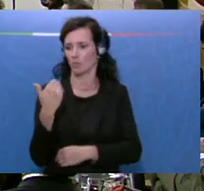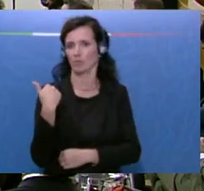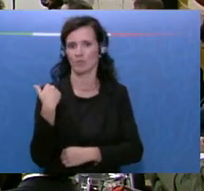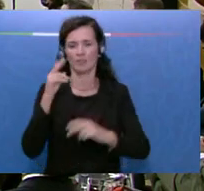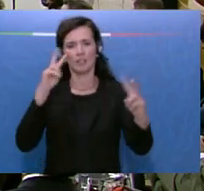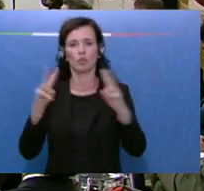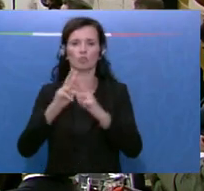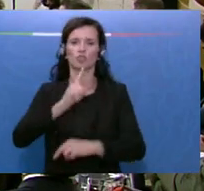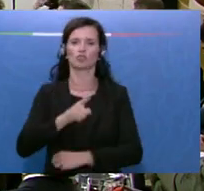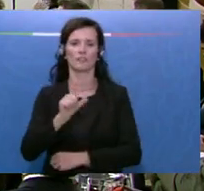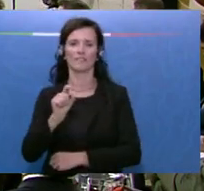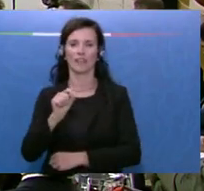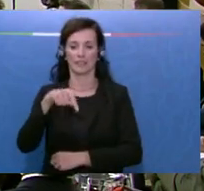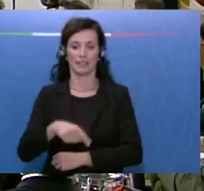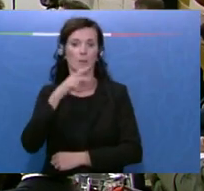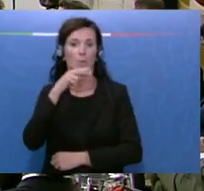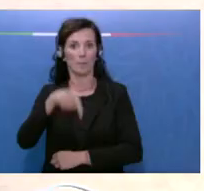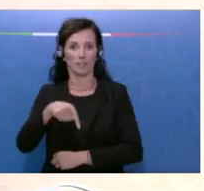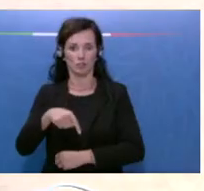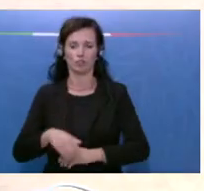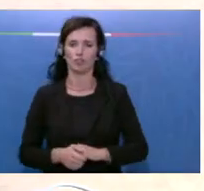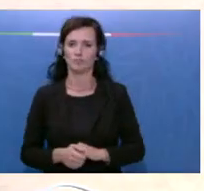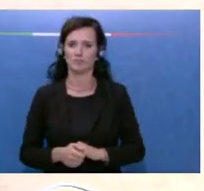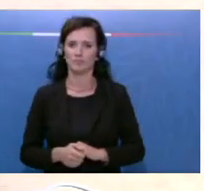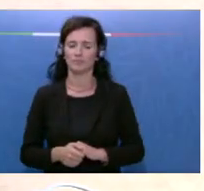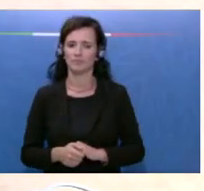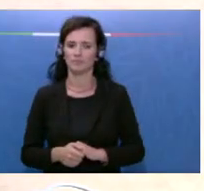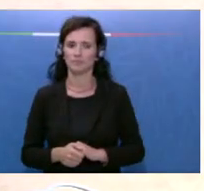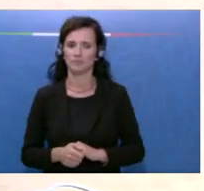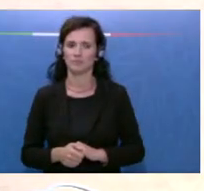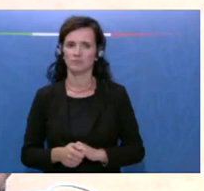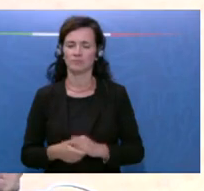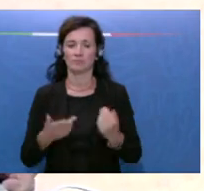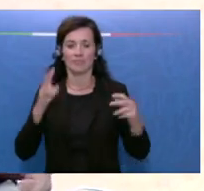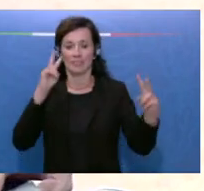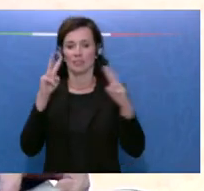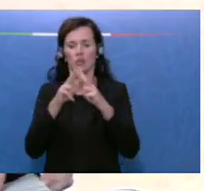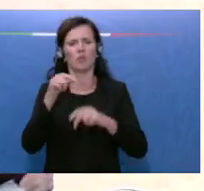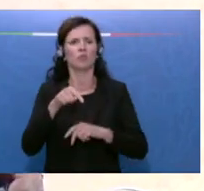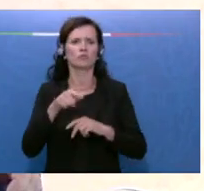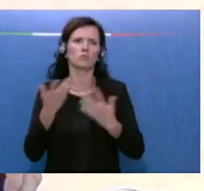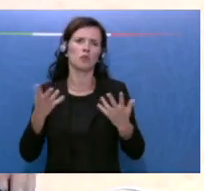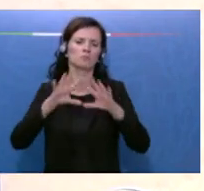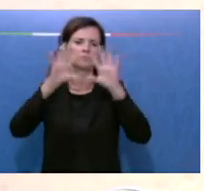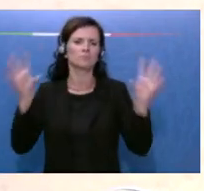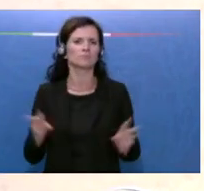di oggi pomeriggio complessivamente è stato incontro che